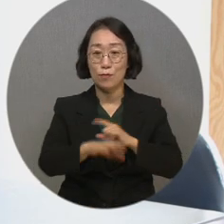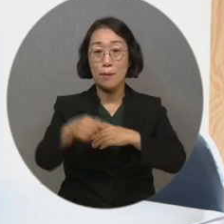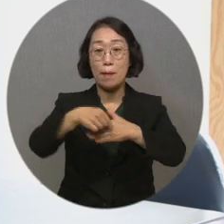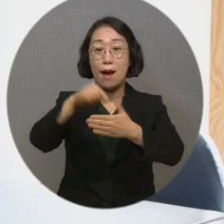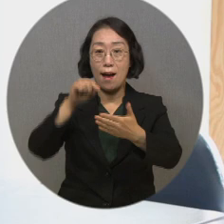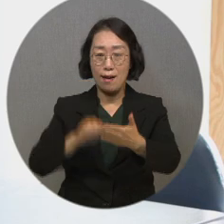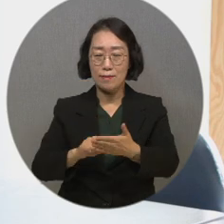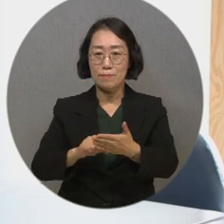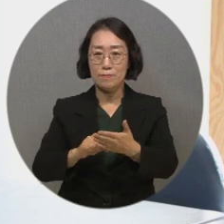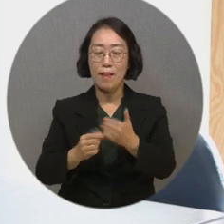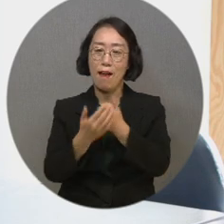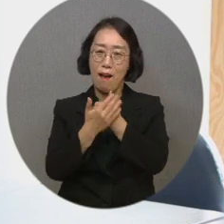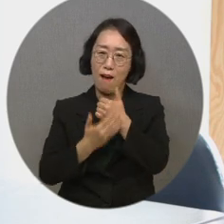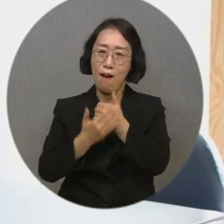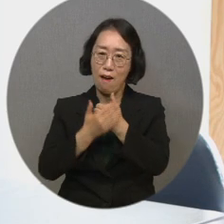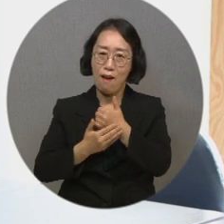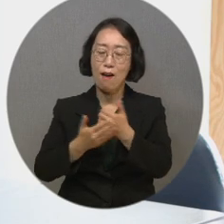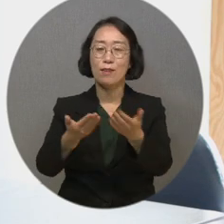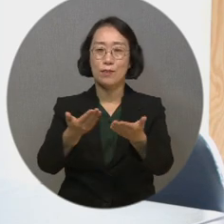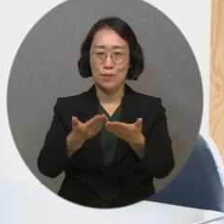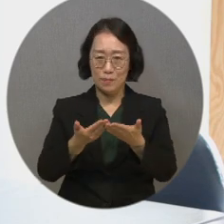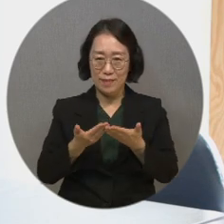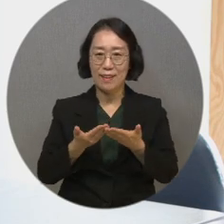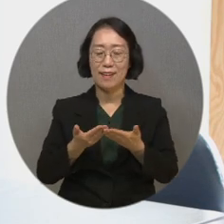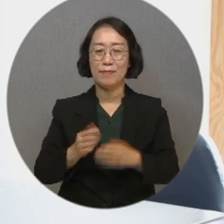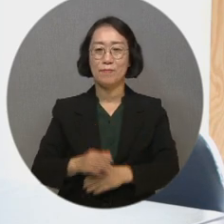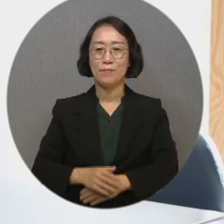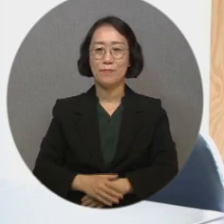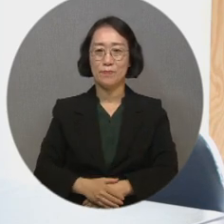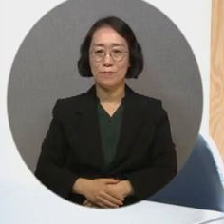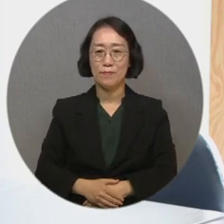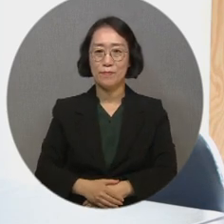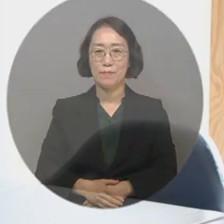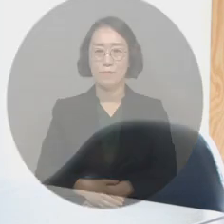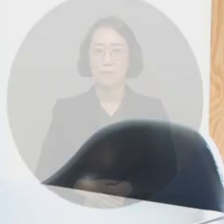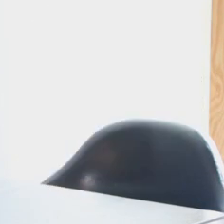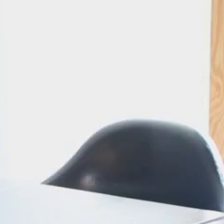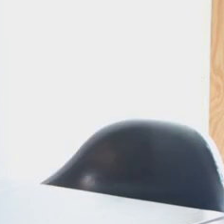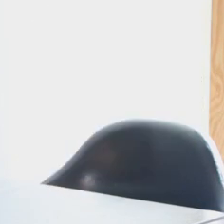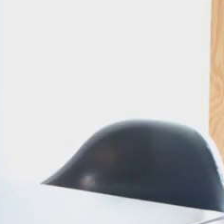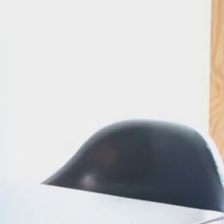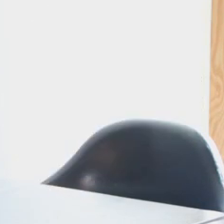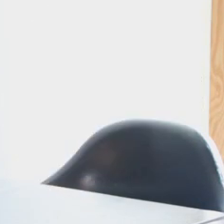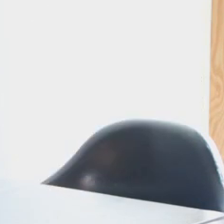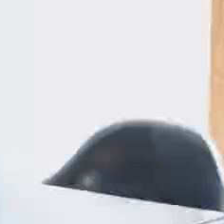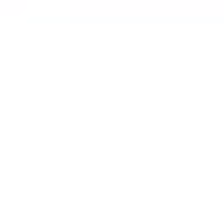치유의 손길을 건넵니다. 복지TV 뉴스 유젠입니다.